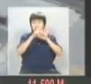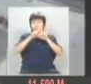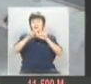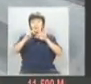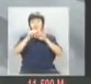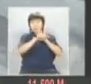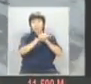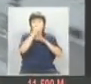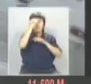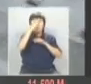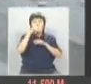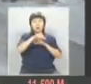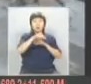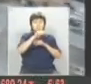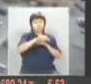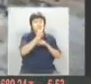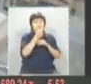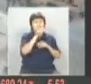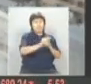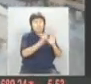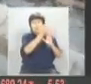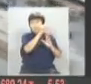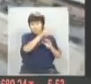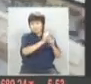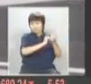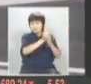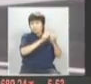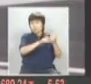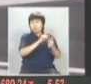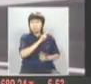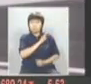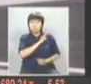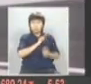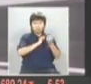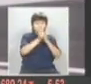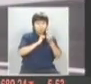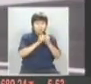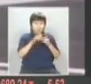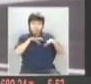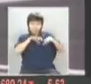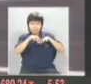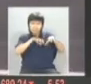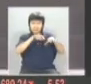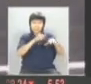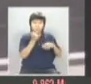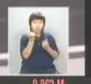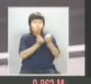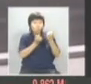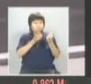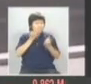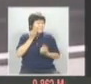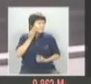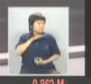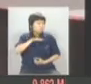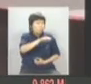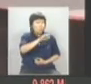ปีในแวรัอาหลบอีบิดสำหรบบาเร็นนั้ก็รัหน้ที่เจ้าภาพจดการแขง มา